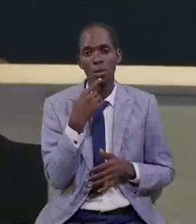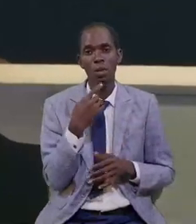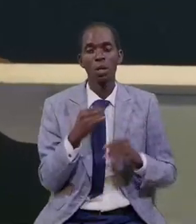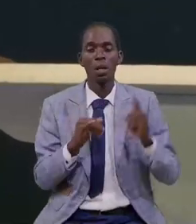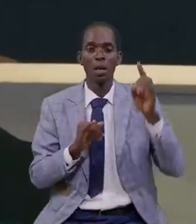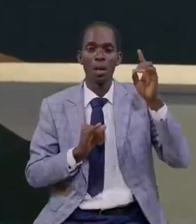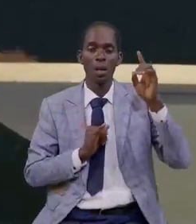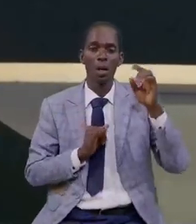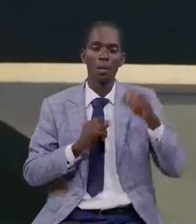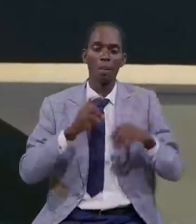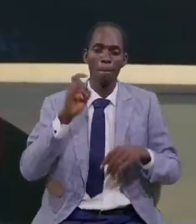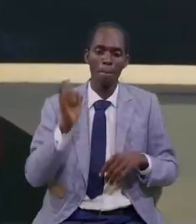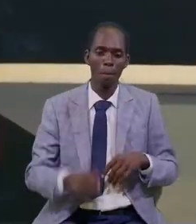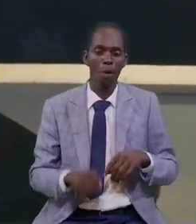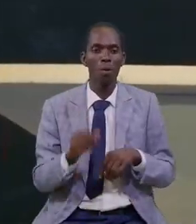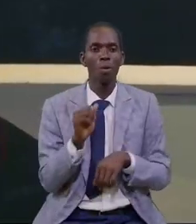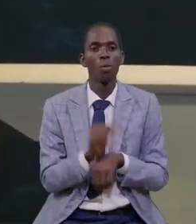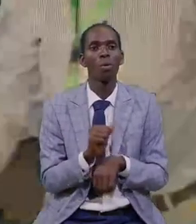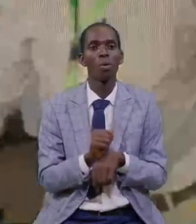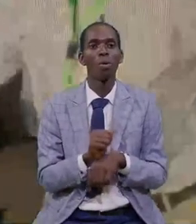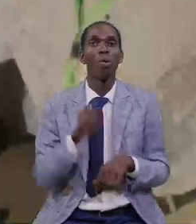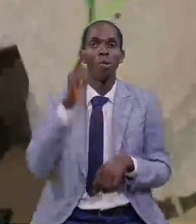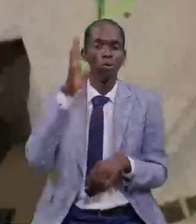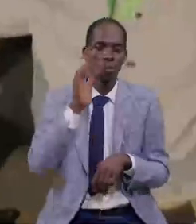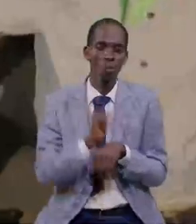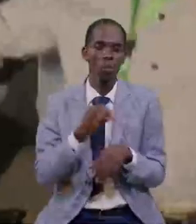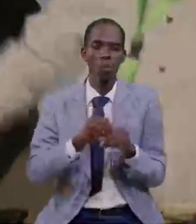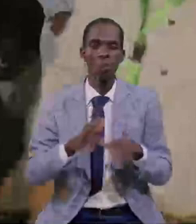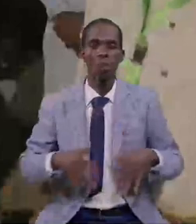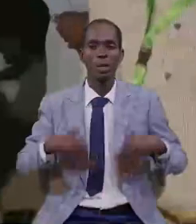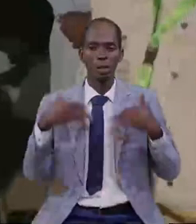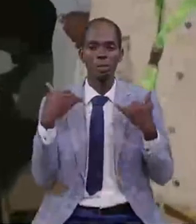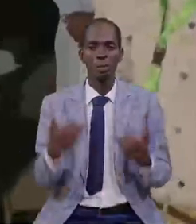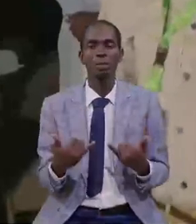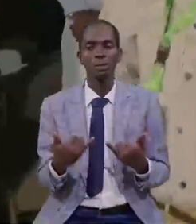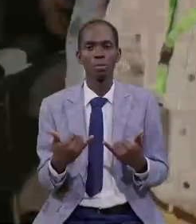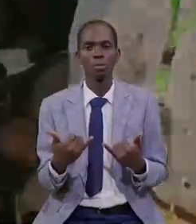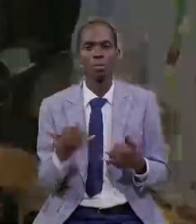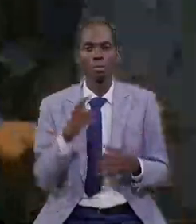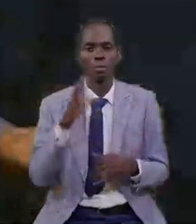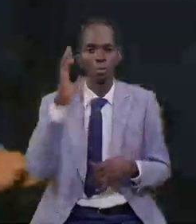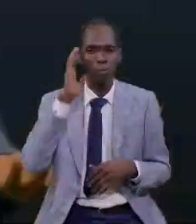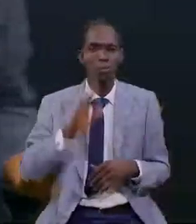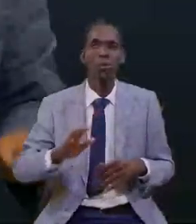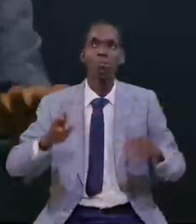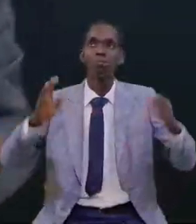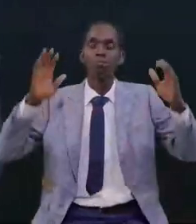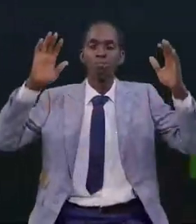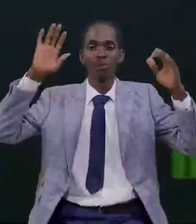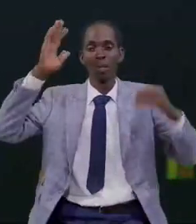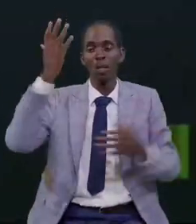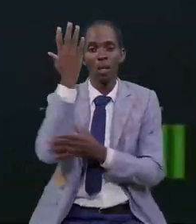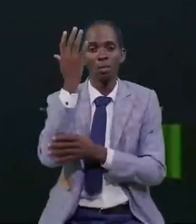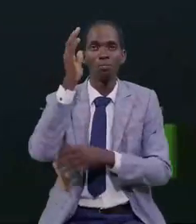je fasse il va agir dans ta vie tu lèves la main et tu mets l'autre